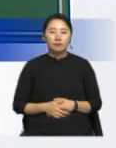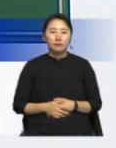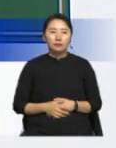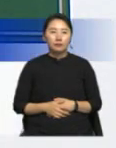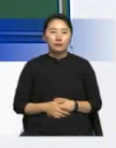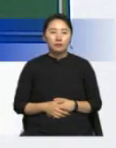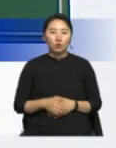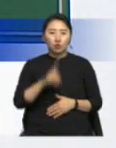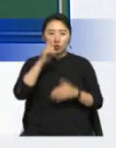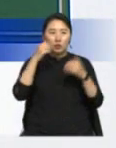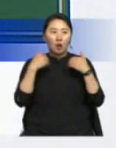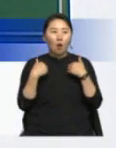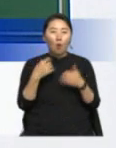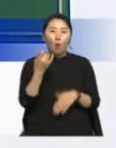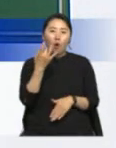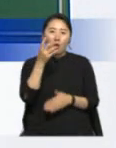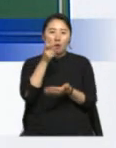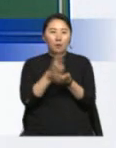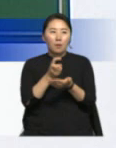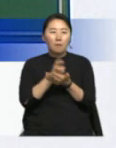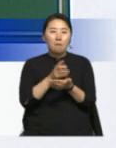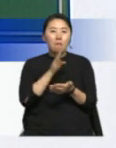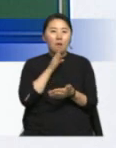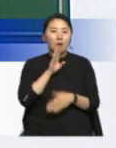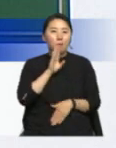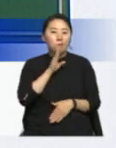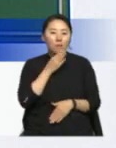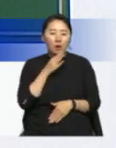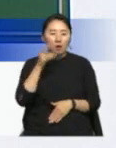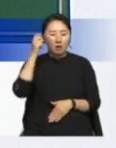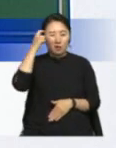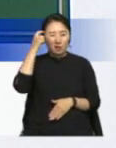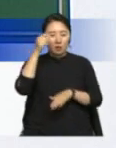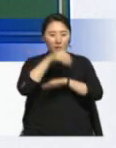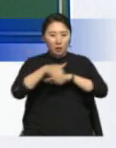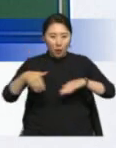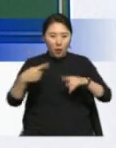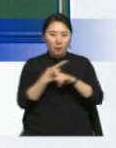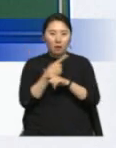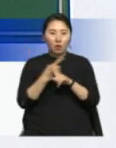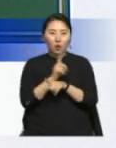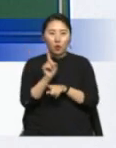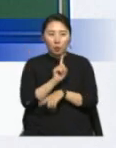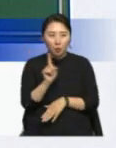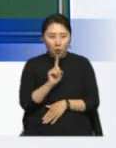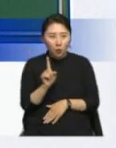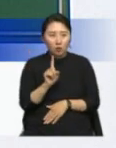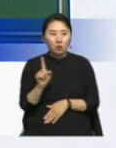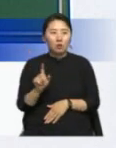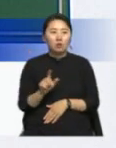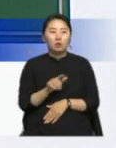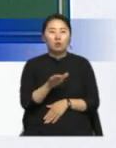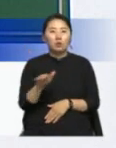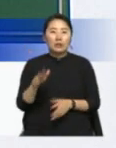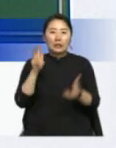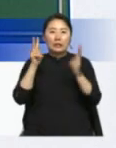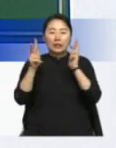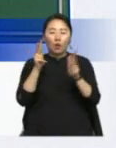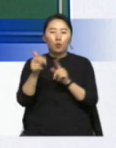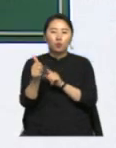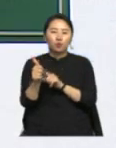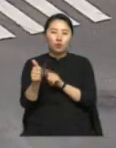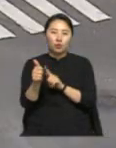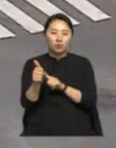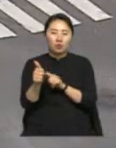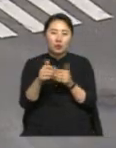구청에서는 관련 규정이 맞나 맞나 이것만 보는 거지 계획을 변경하고 뭐 하고 이거는 사업 지침을 수용하지 않으면